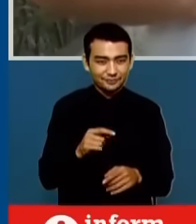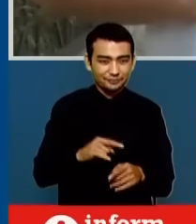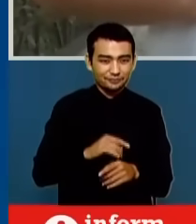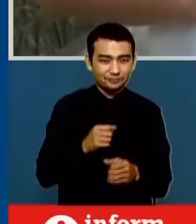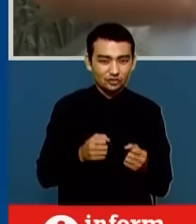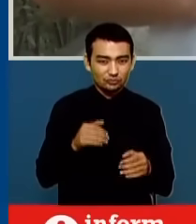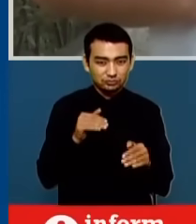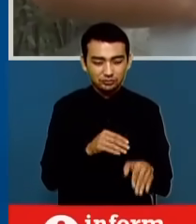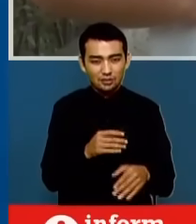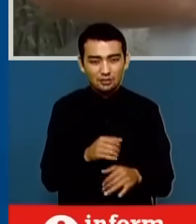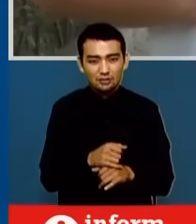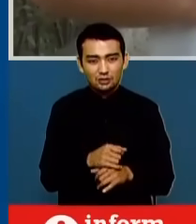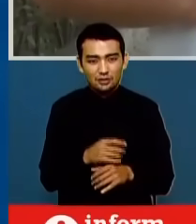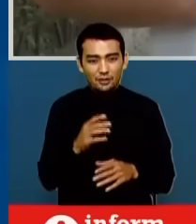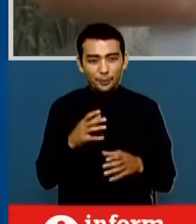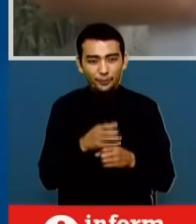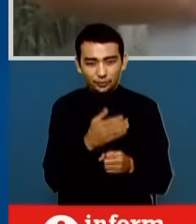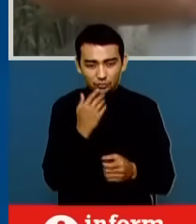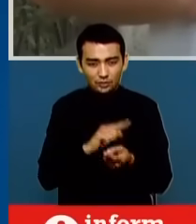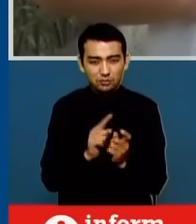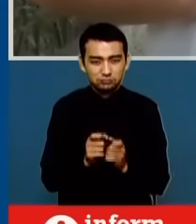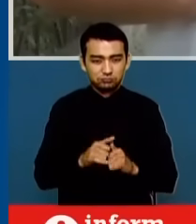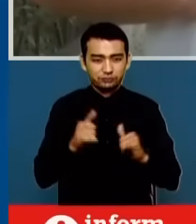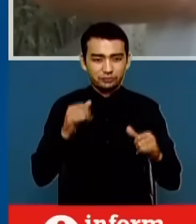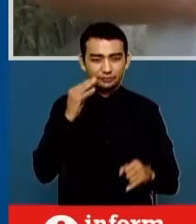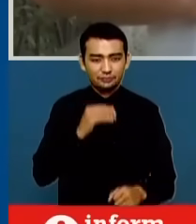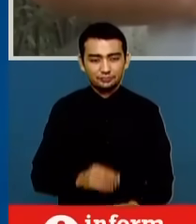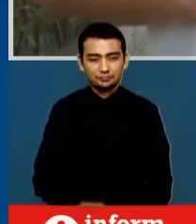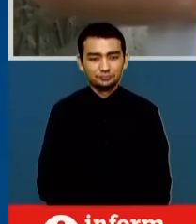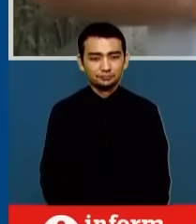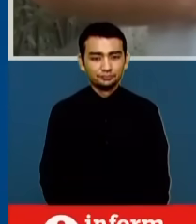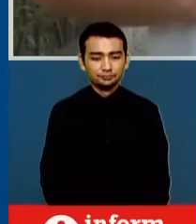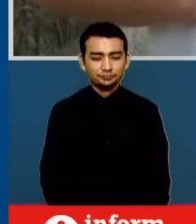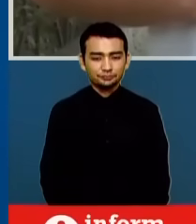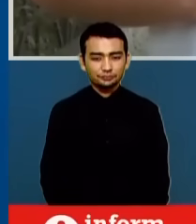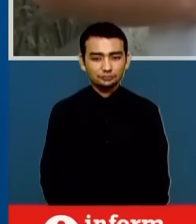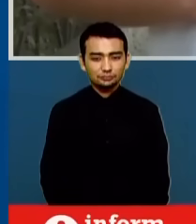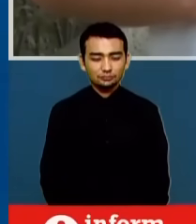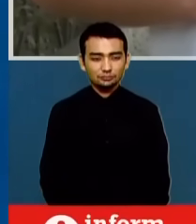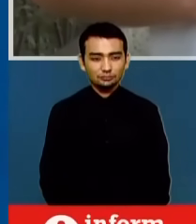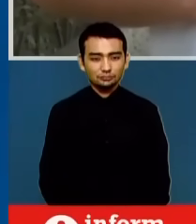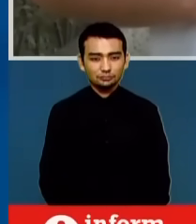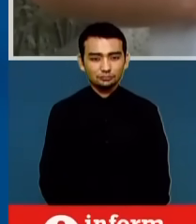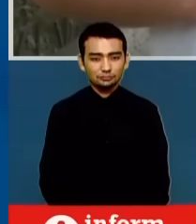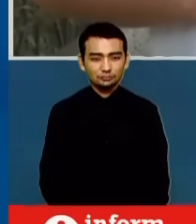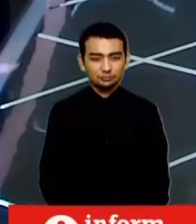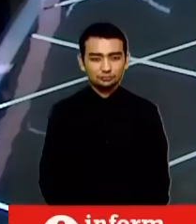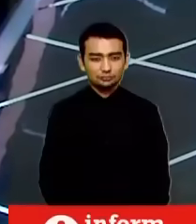ағыны көбеймесе азаяр түрі жоқ. Нұрадин Рахай, Дәулетбай Нұрмахан, Информбюро, Жамбыл облысы.